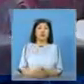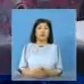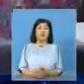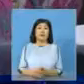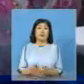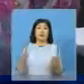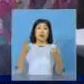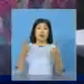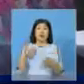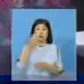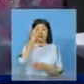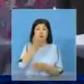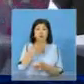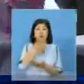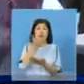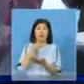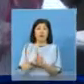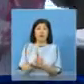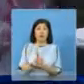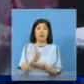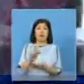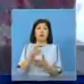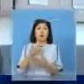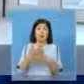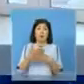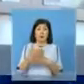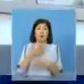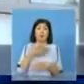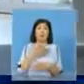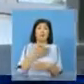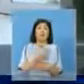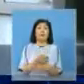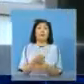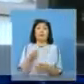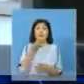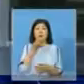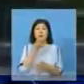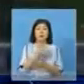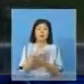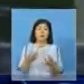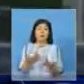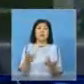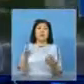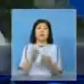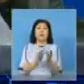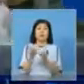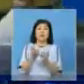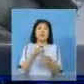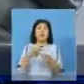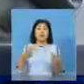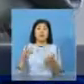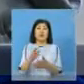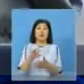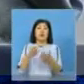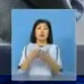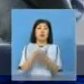Огромное спасибо акимату, то, что помогли нам. Отметим, продукты питания и средства гигиены выдаются детям в возрасте до